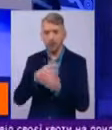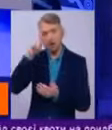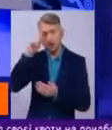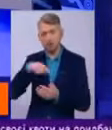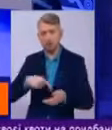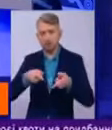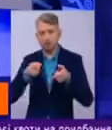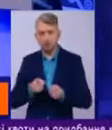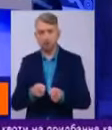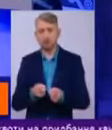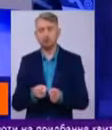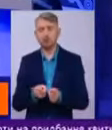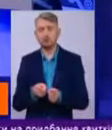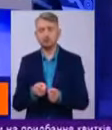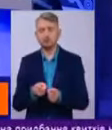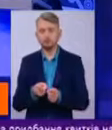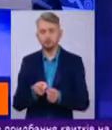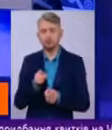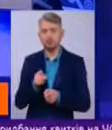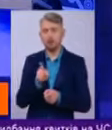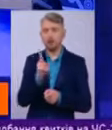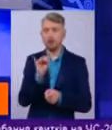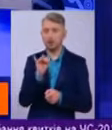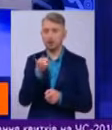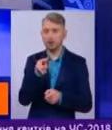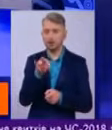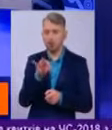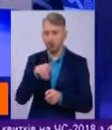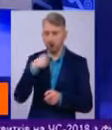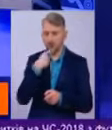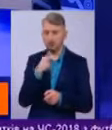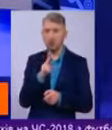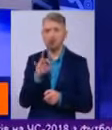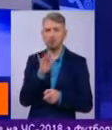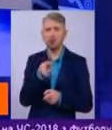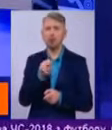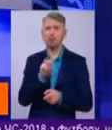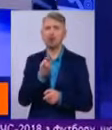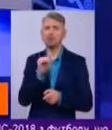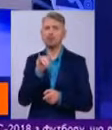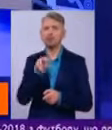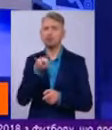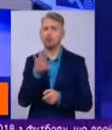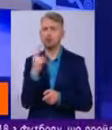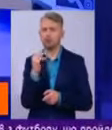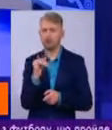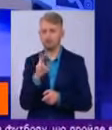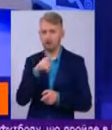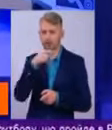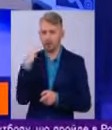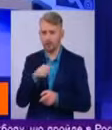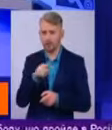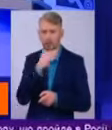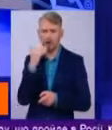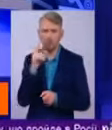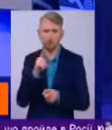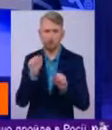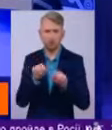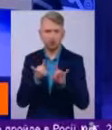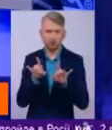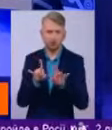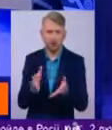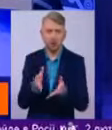дійсно, ось пан Кирило казав, як про тих самих панфіловців, як у Росії, так? Тут багато чого можна